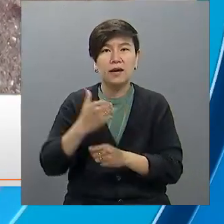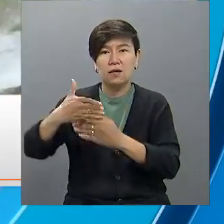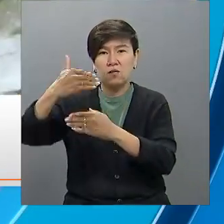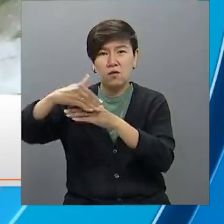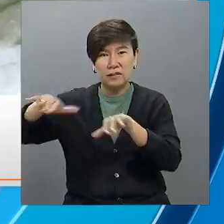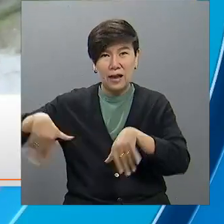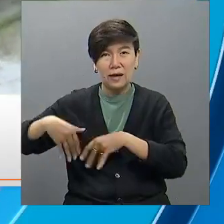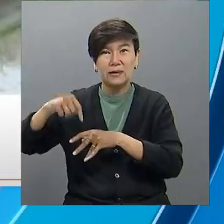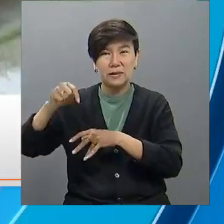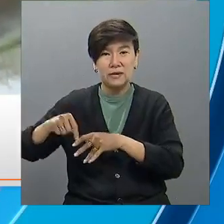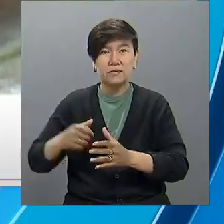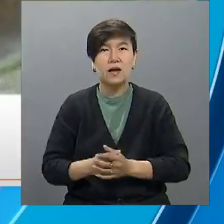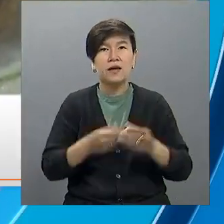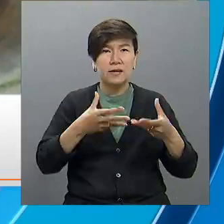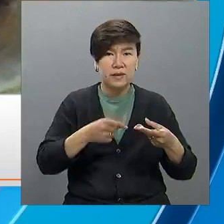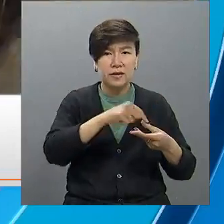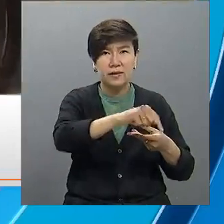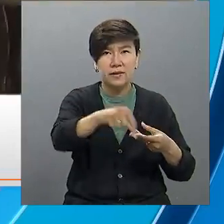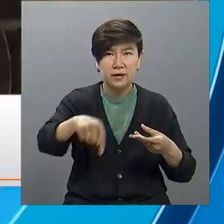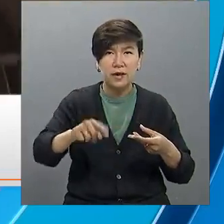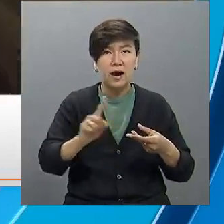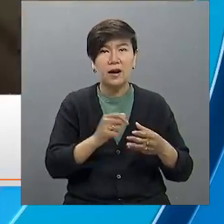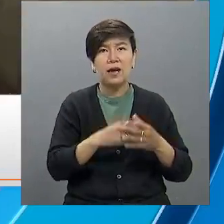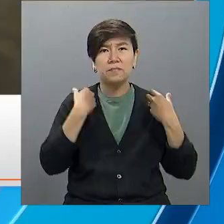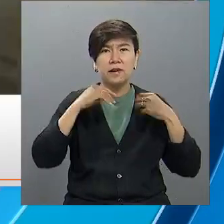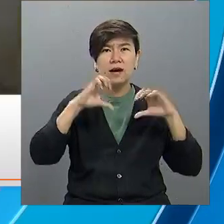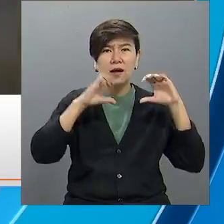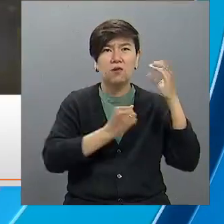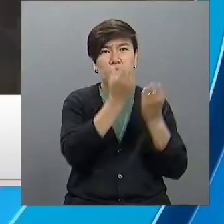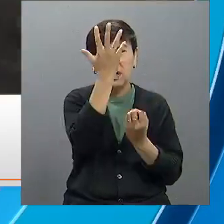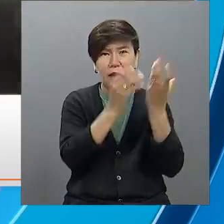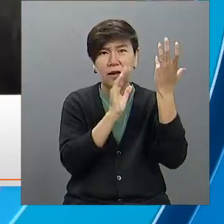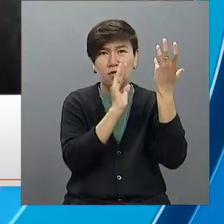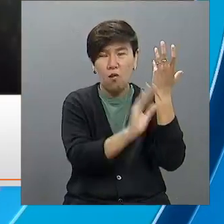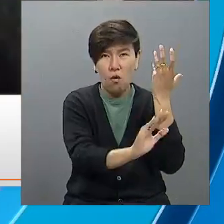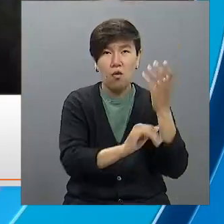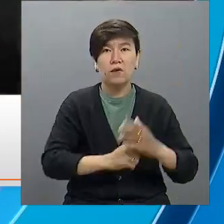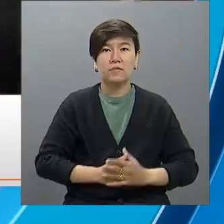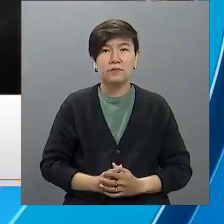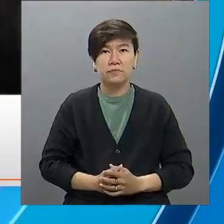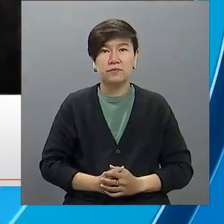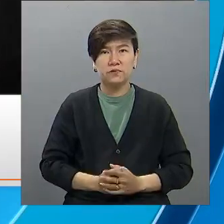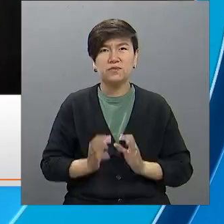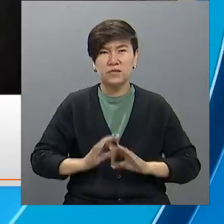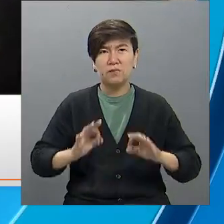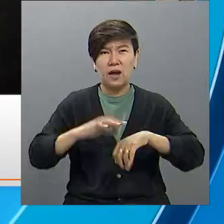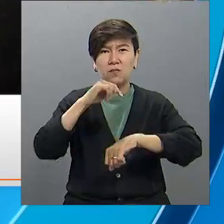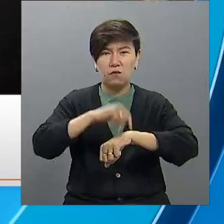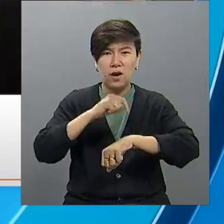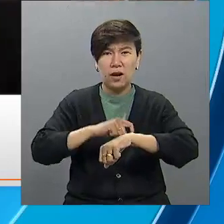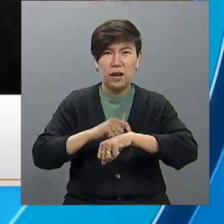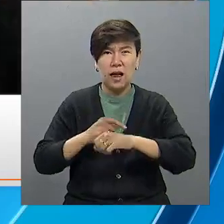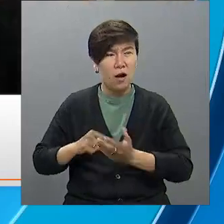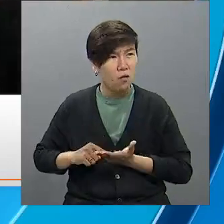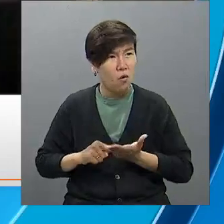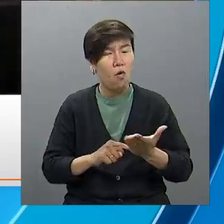นใหญ่ดูแลอยู่ในเขตอุทยานทั้งนั้นเลยนะครับซึ่งก็ต้องใช้เวลาในขอในการขออนุญาตใช้พื้นที่นะ